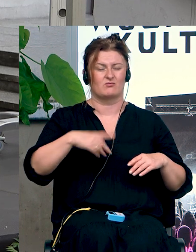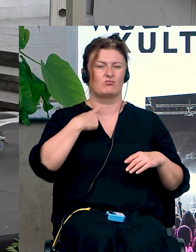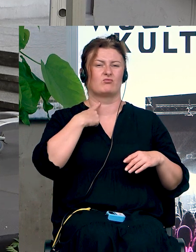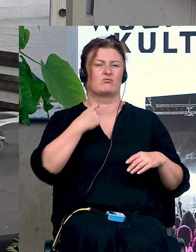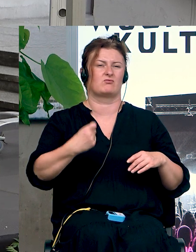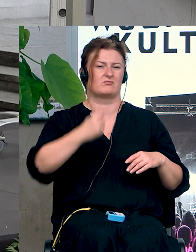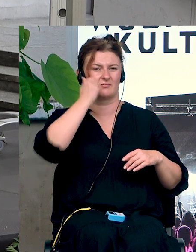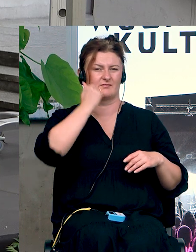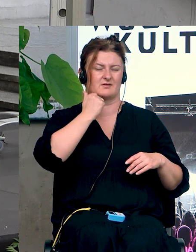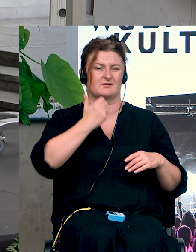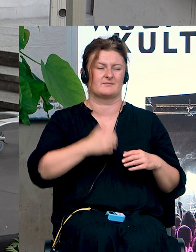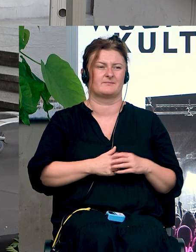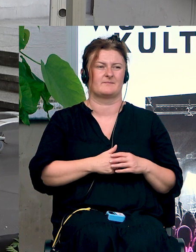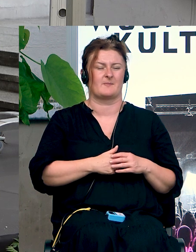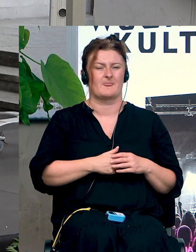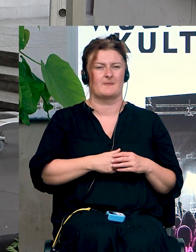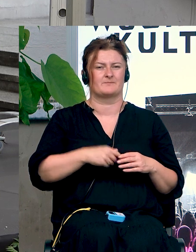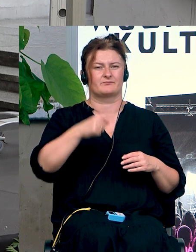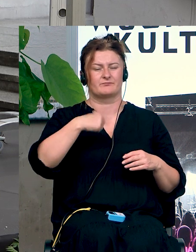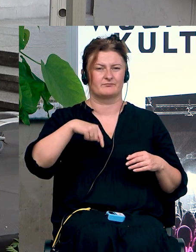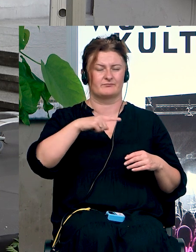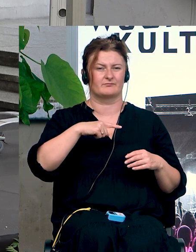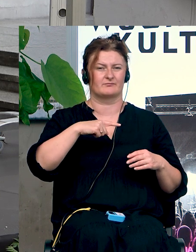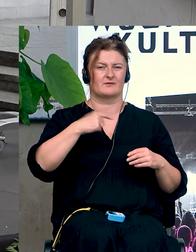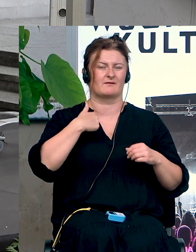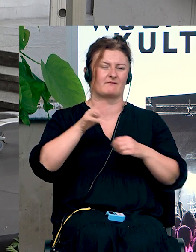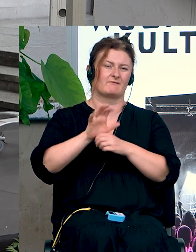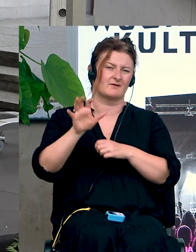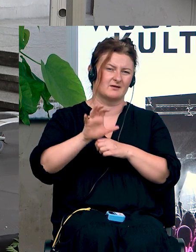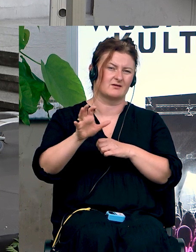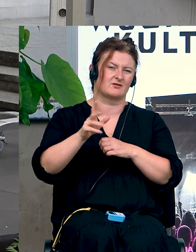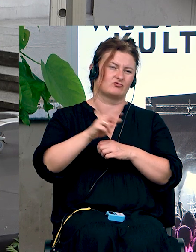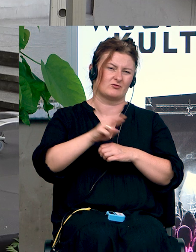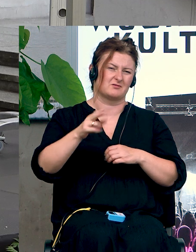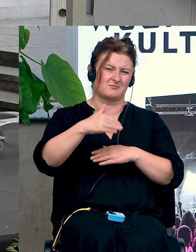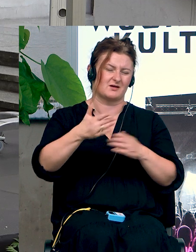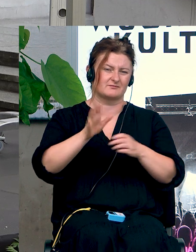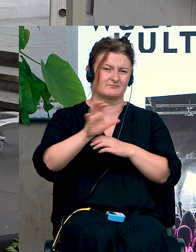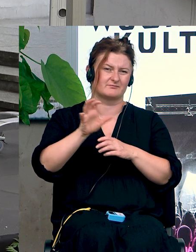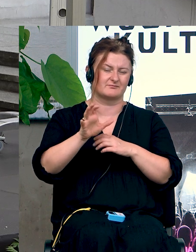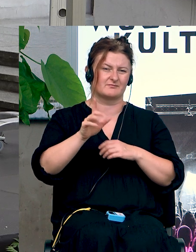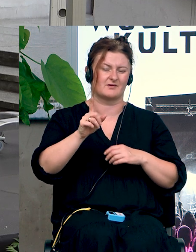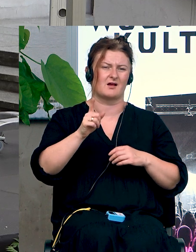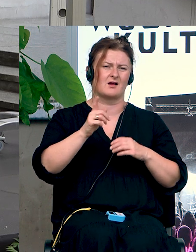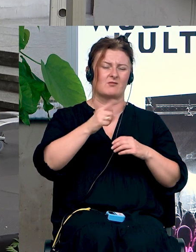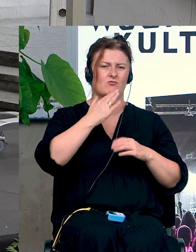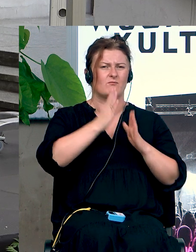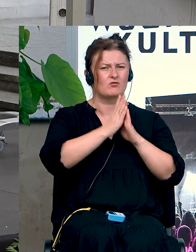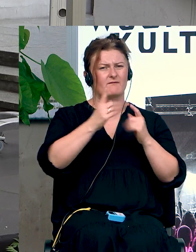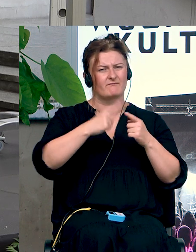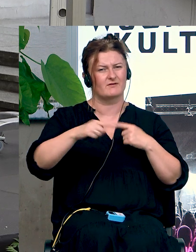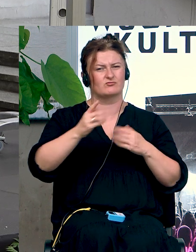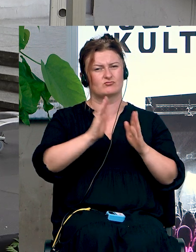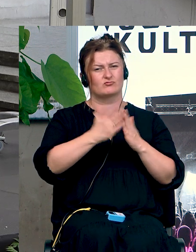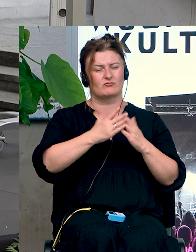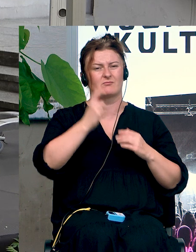się w tej piwnicy. I my tam wysyłaliśmy jakieś rzeczy do nich i one poprosiły, a wyślij jakąś książkę z bajkami